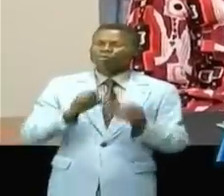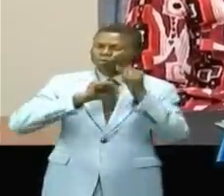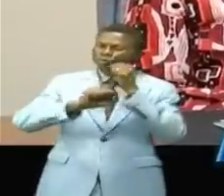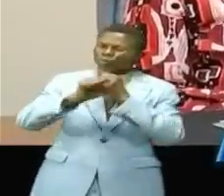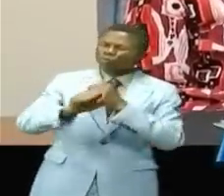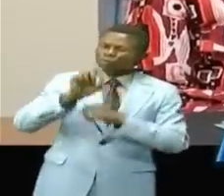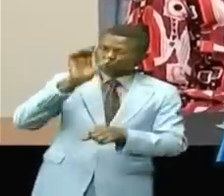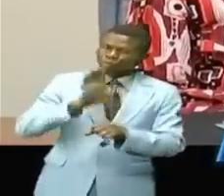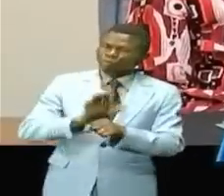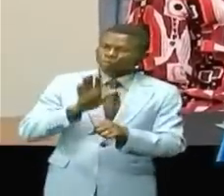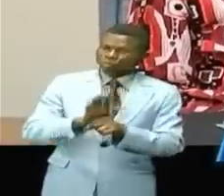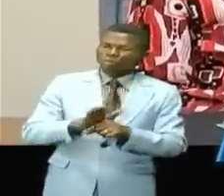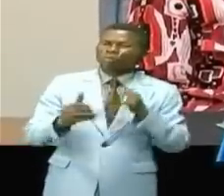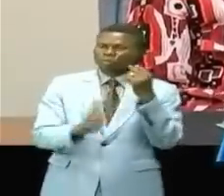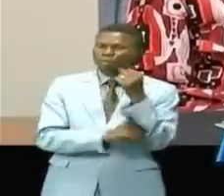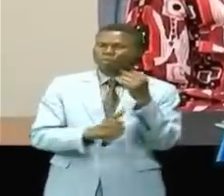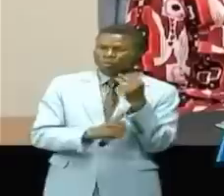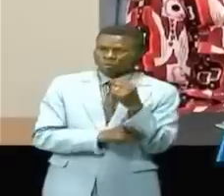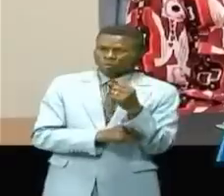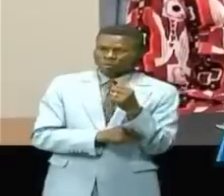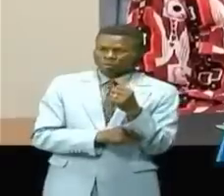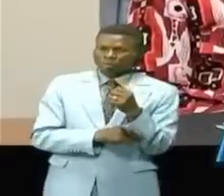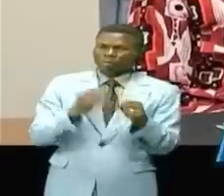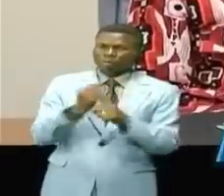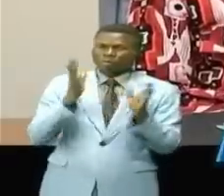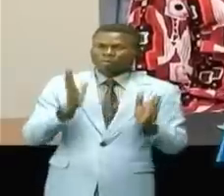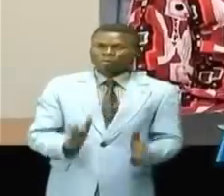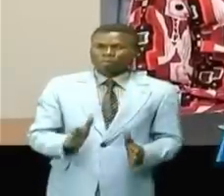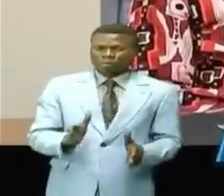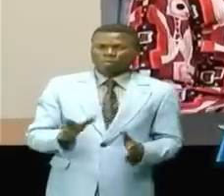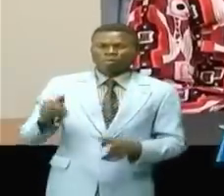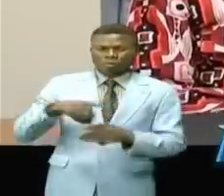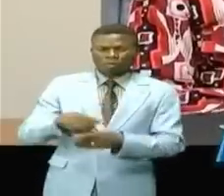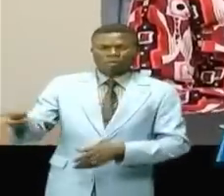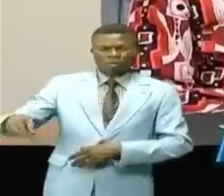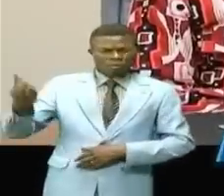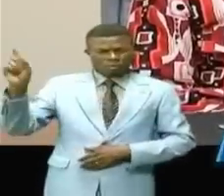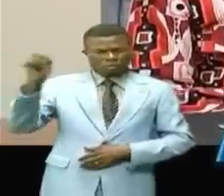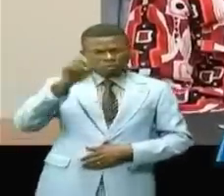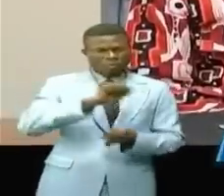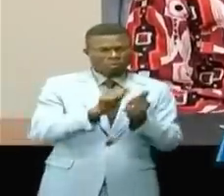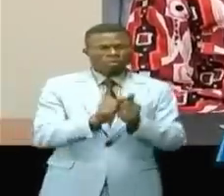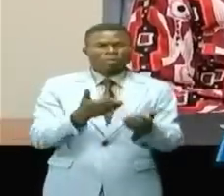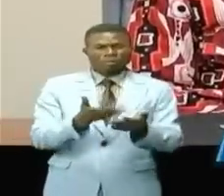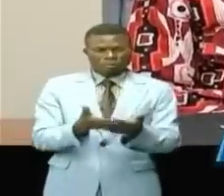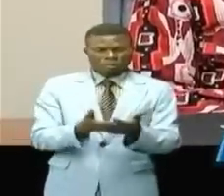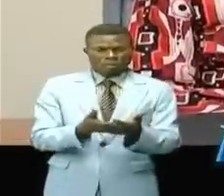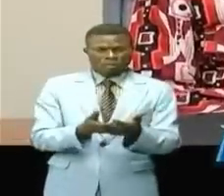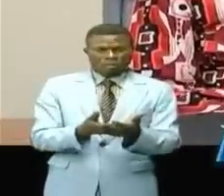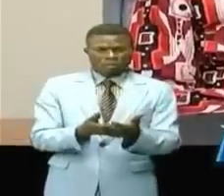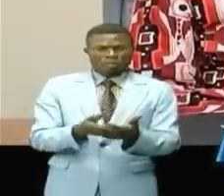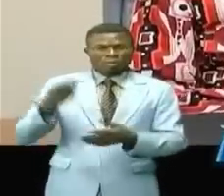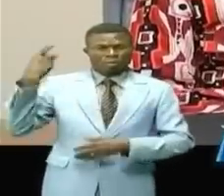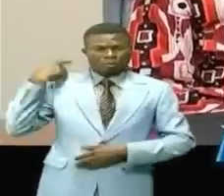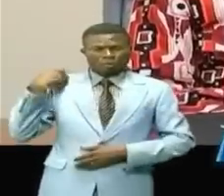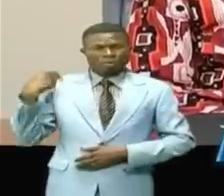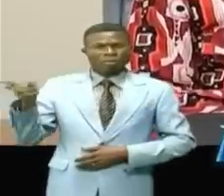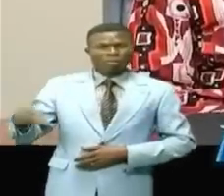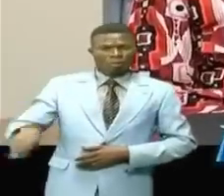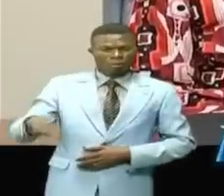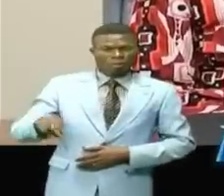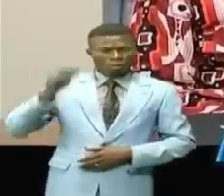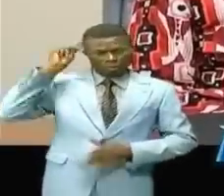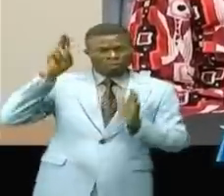sensibiliser le fonctionnaire dans les provinces sur la question du climat des affaires, le député provincial,